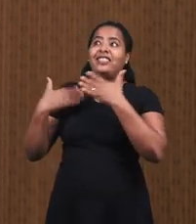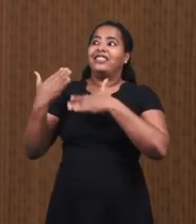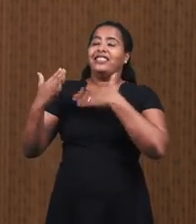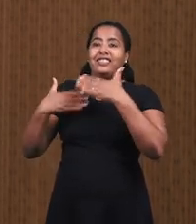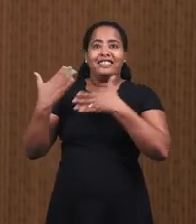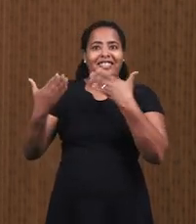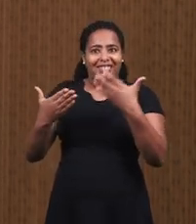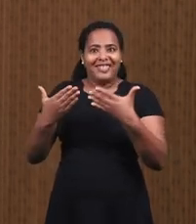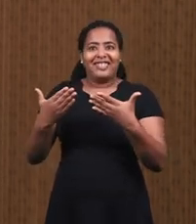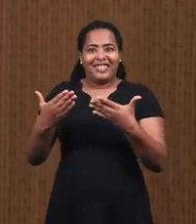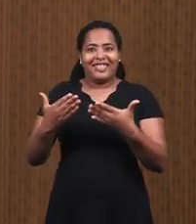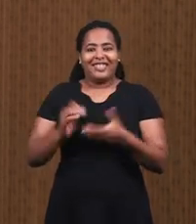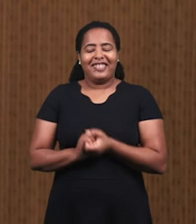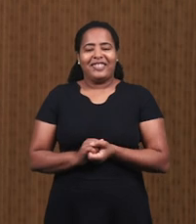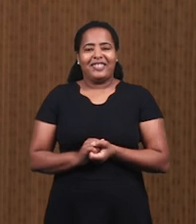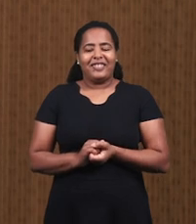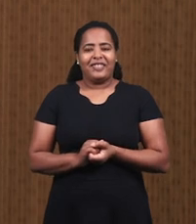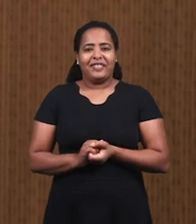Когда...